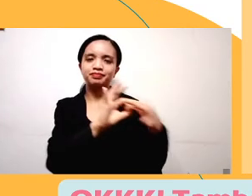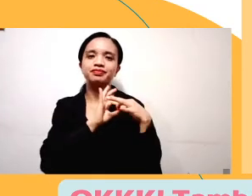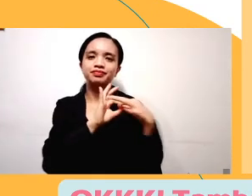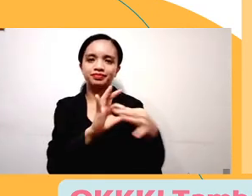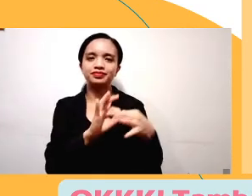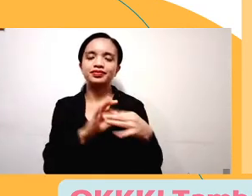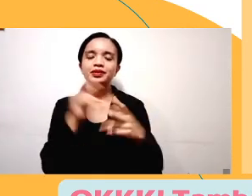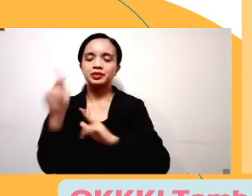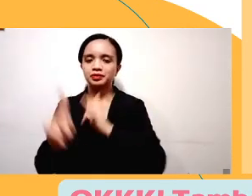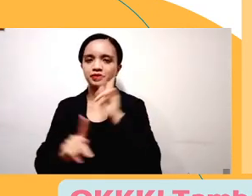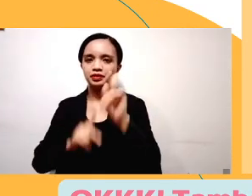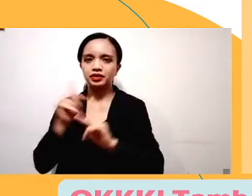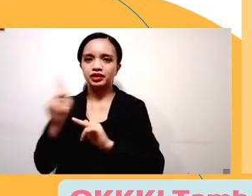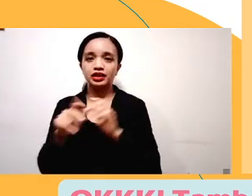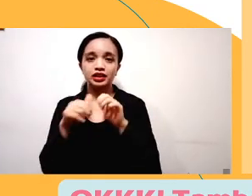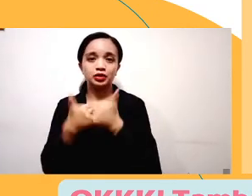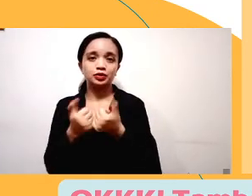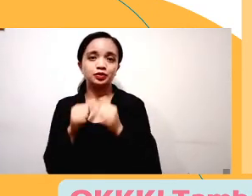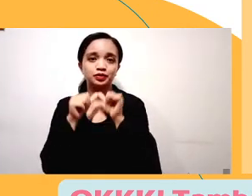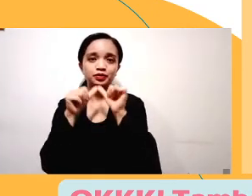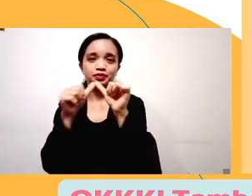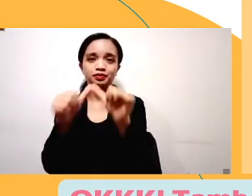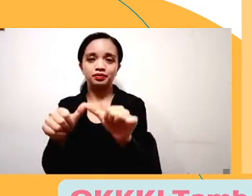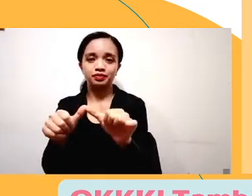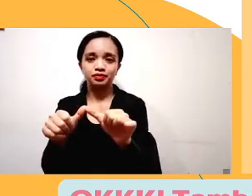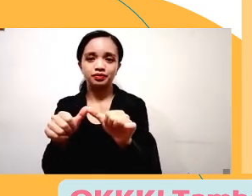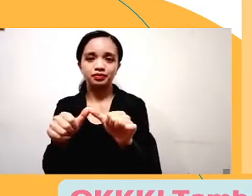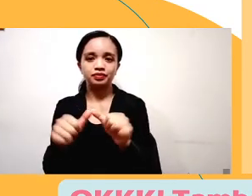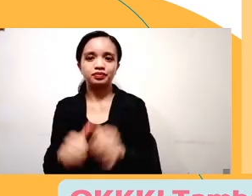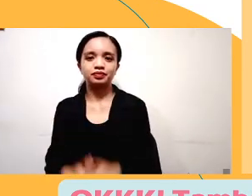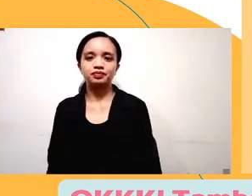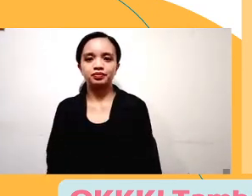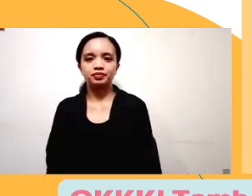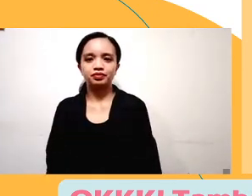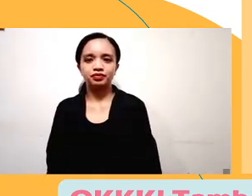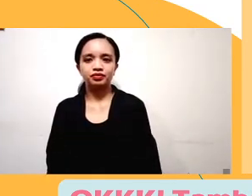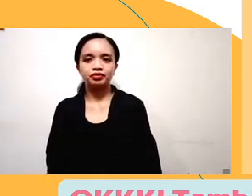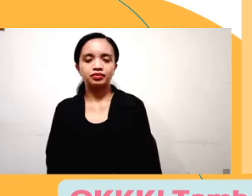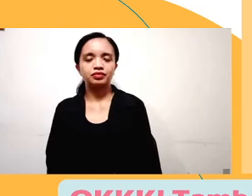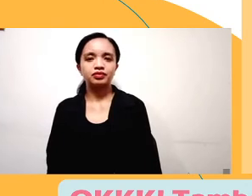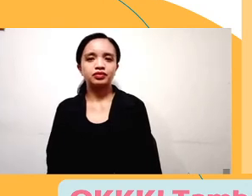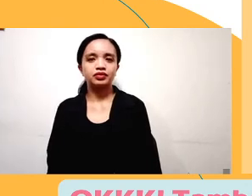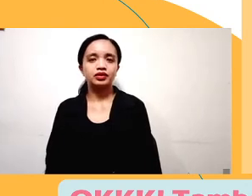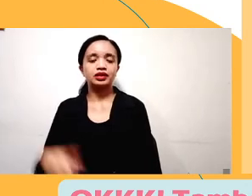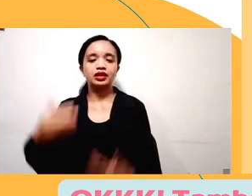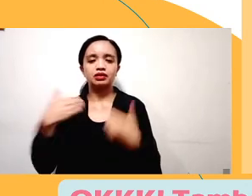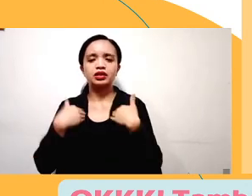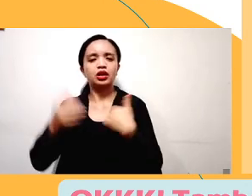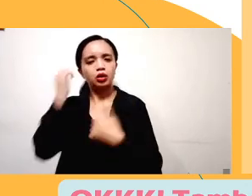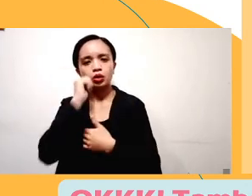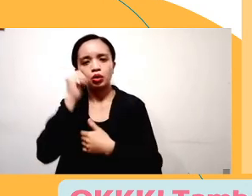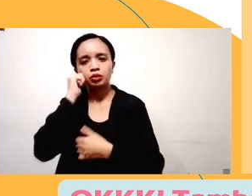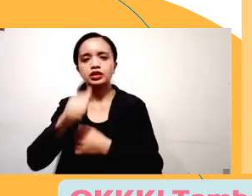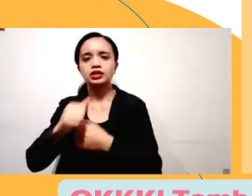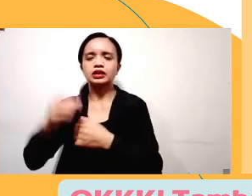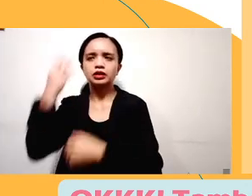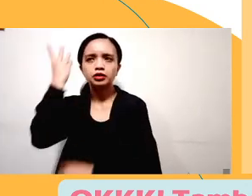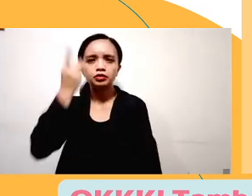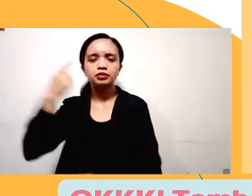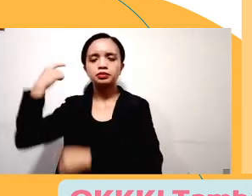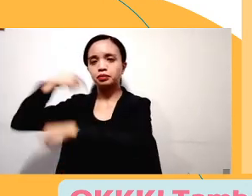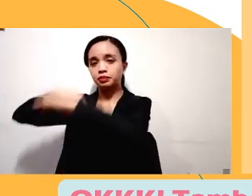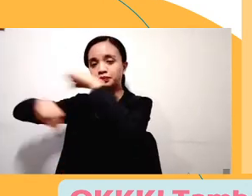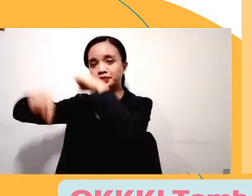sa patuloy nating pag-unlad. Again, we always go back to that formula that Kuya Sig